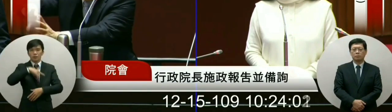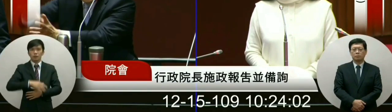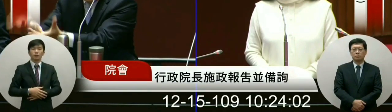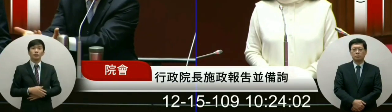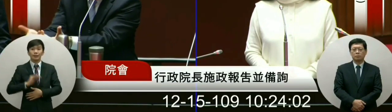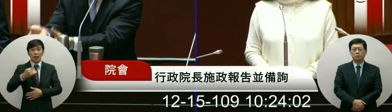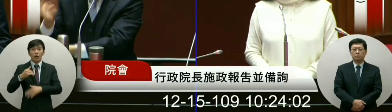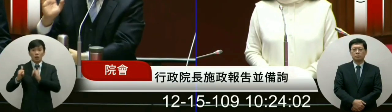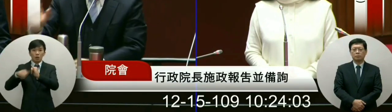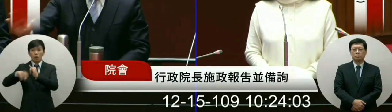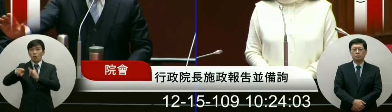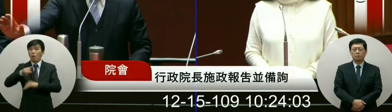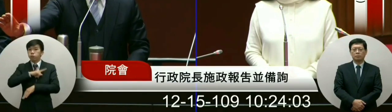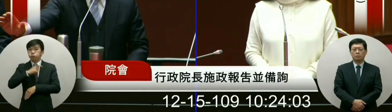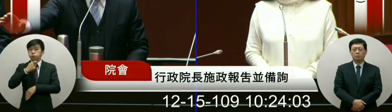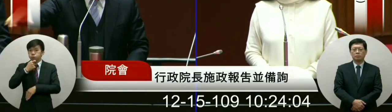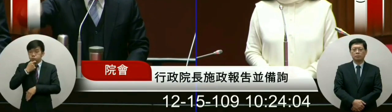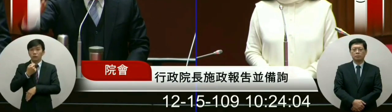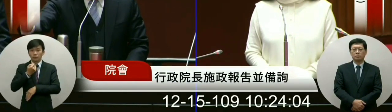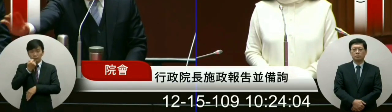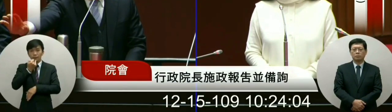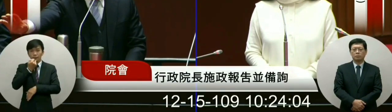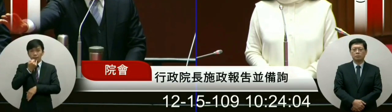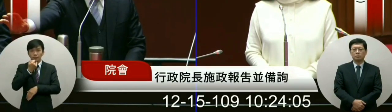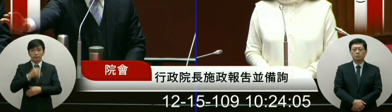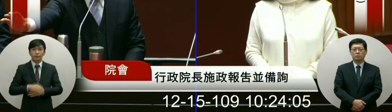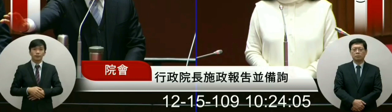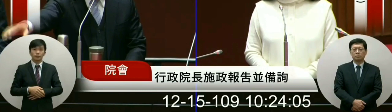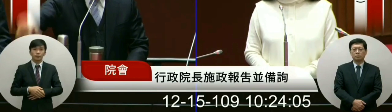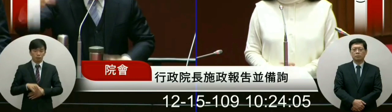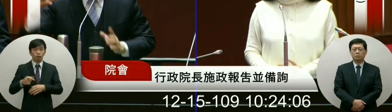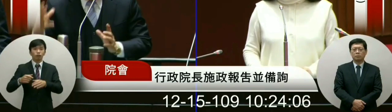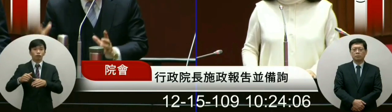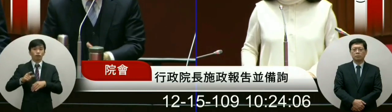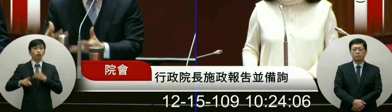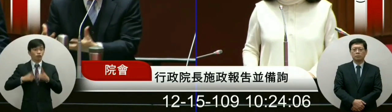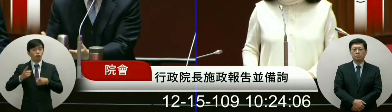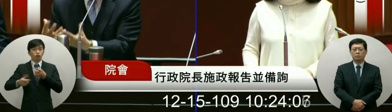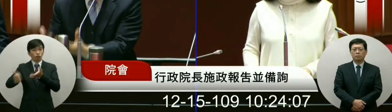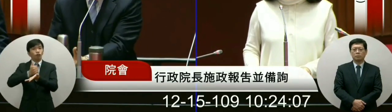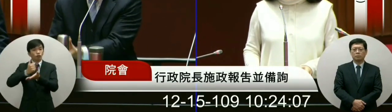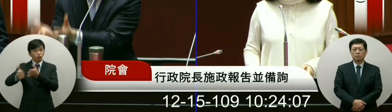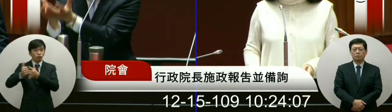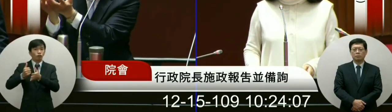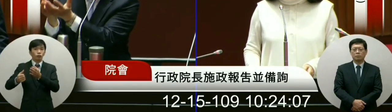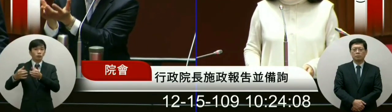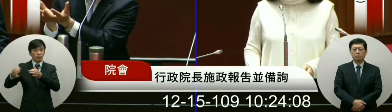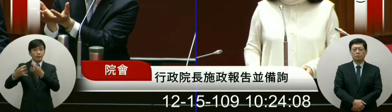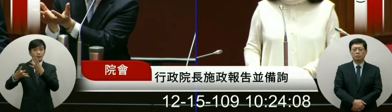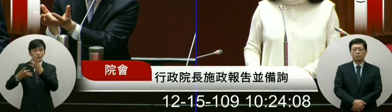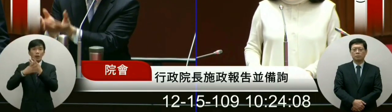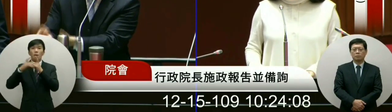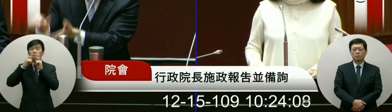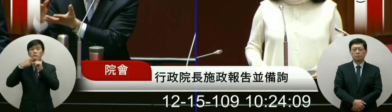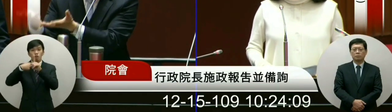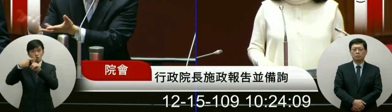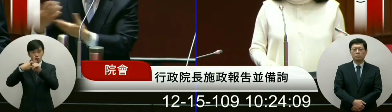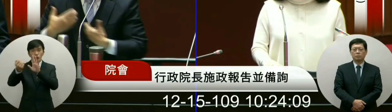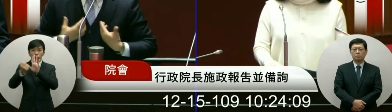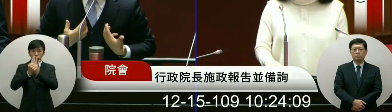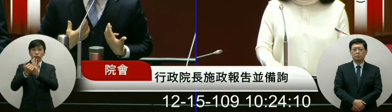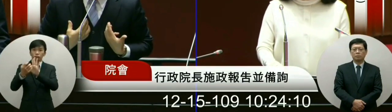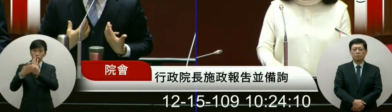民间愿意，这是自由的贸易行为，这是商品的品质标示，